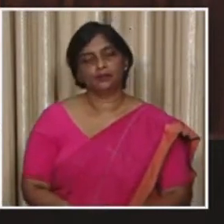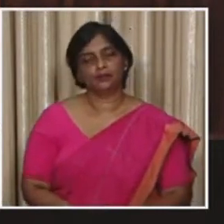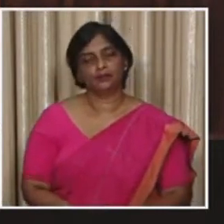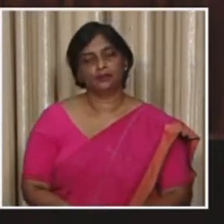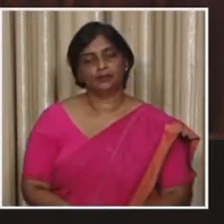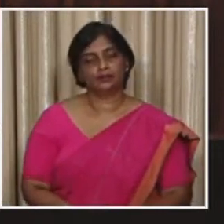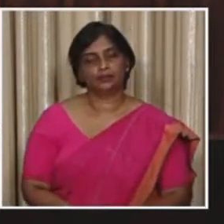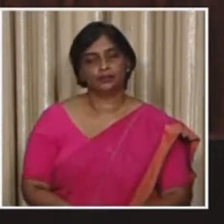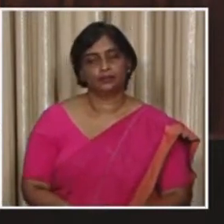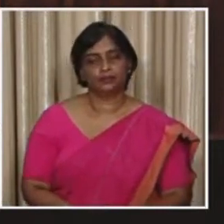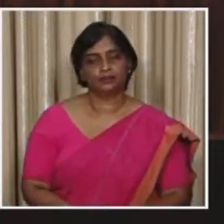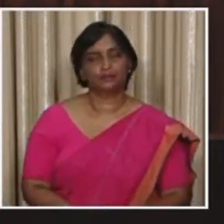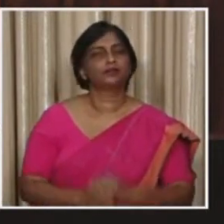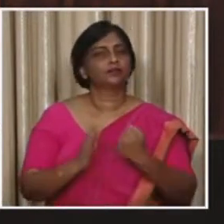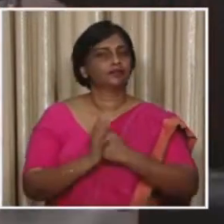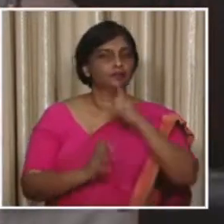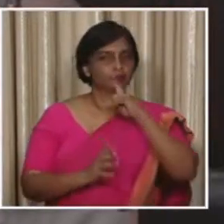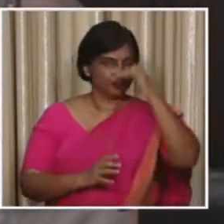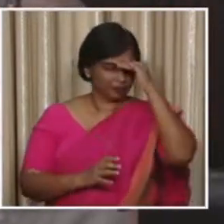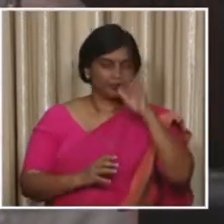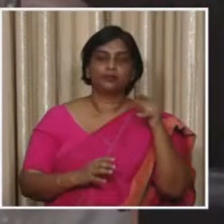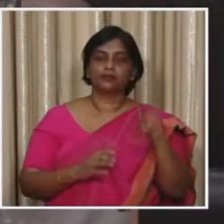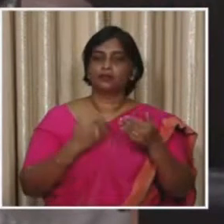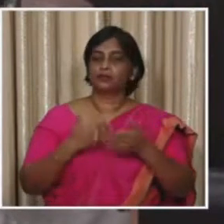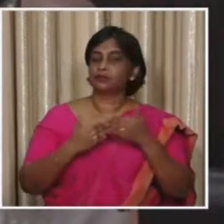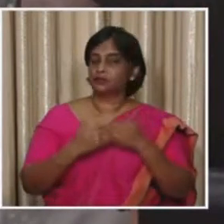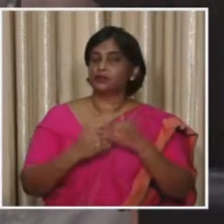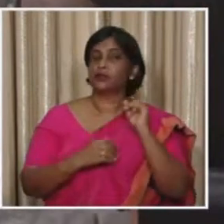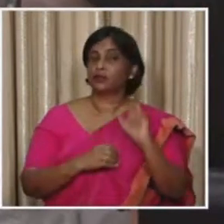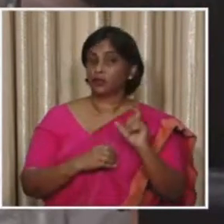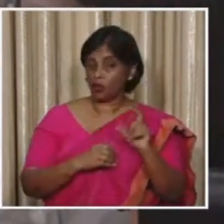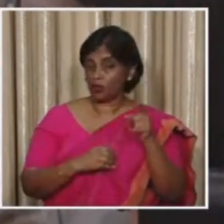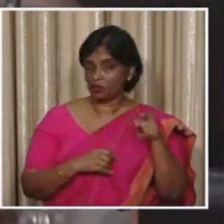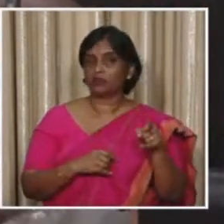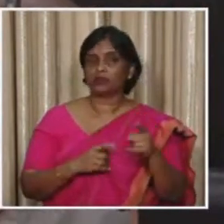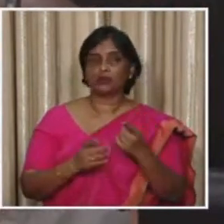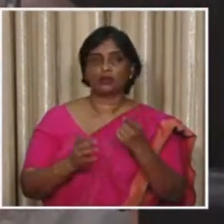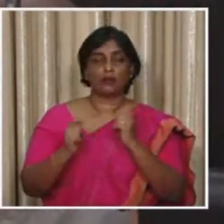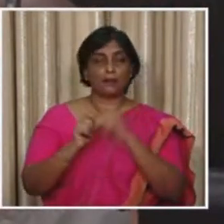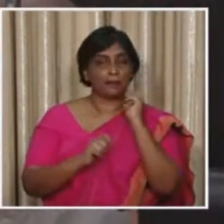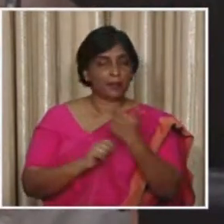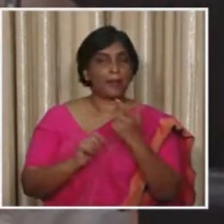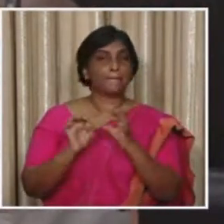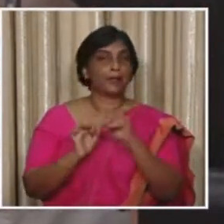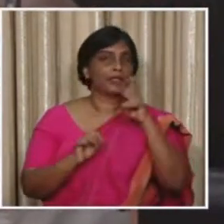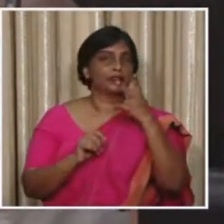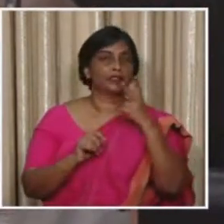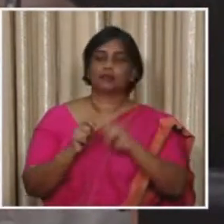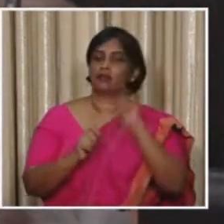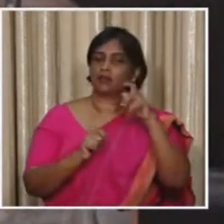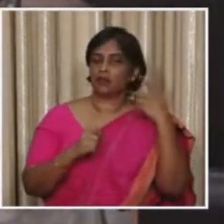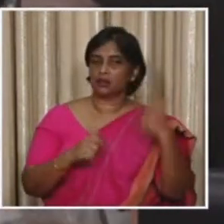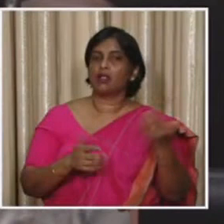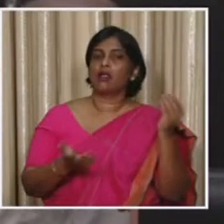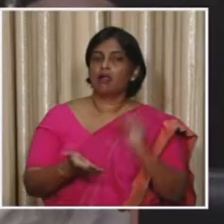මේ ගරු කතානායකතුමනි ඉදිකිරීමේ කොන්තරාක් වරුන්ට හිඟ වූ බිලියන 200ක් ගෙවා අවසන්